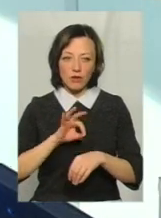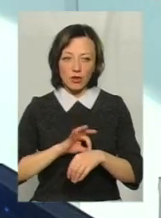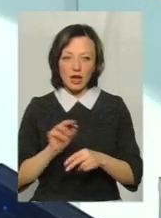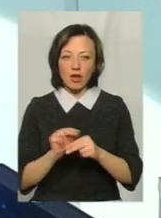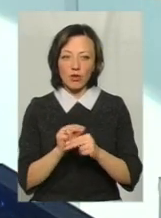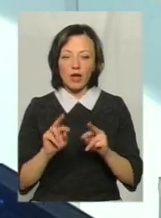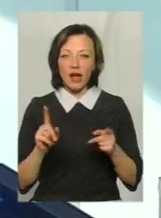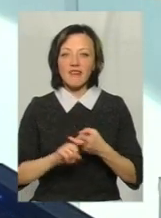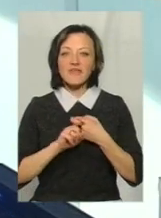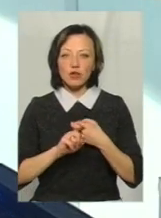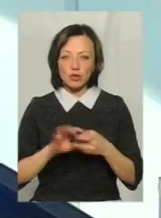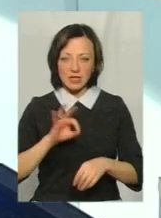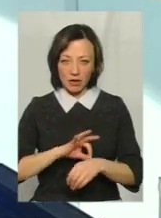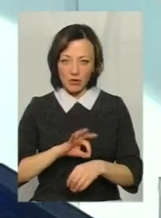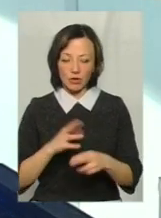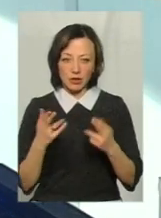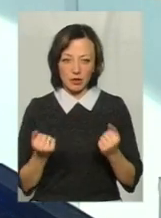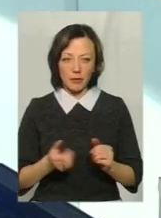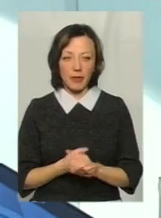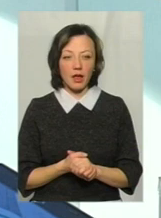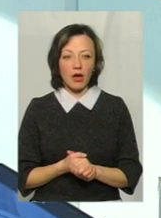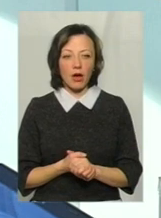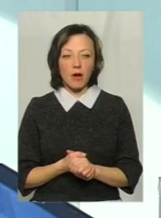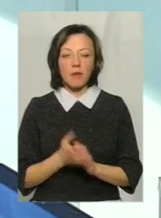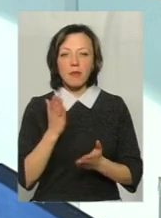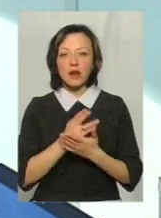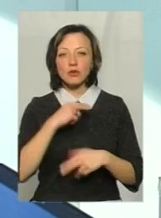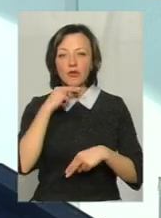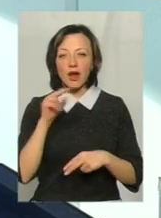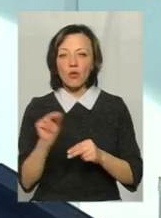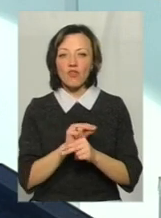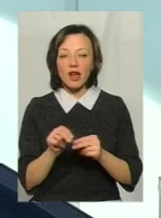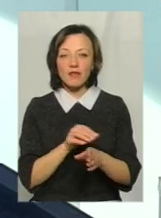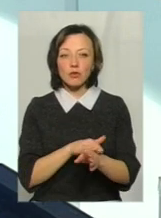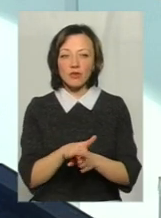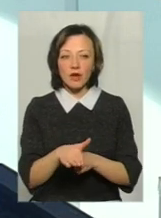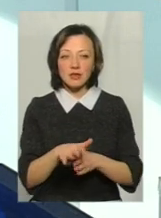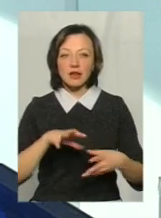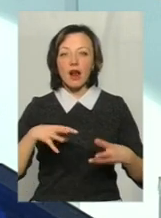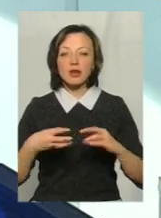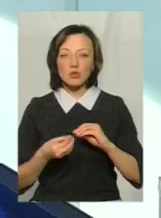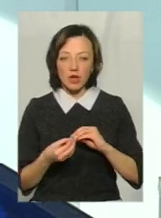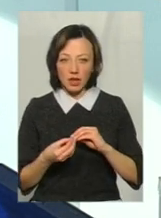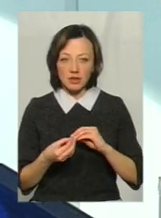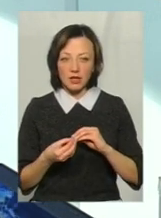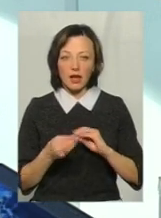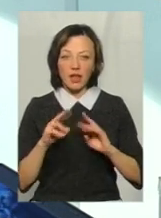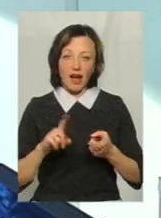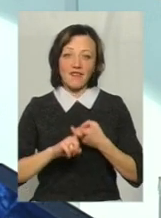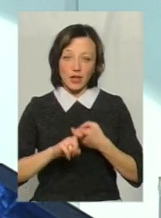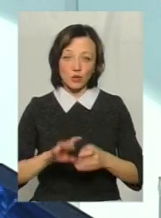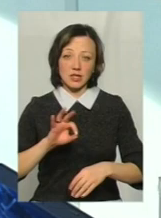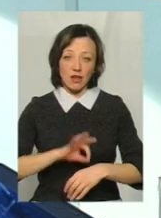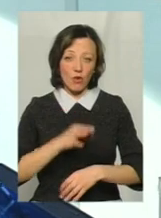лікуємо, як вірусні захворювання. Говориться, в першу чергу, що лікування вже відбувається наслідків. Тобто, як вірусне